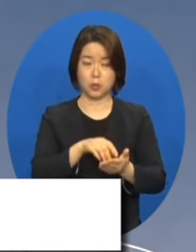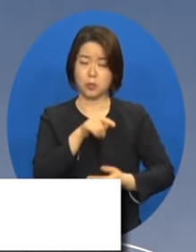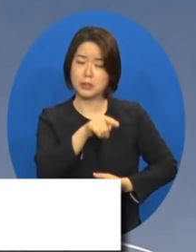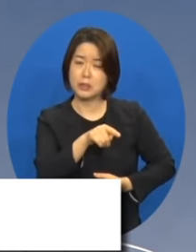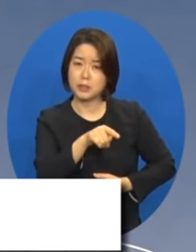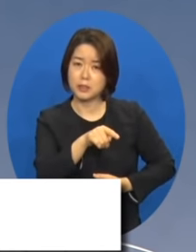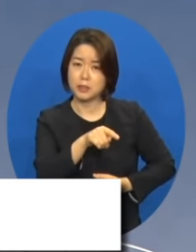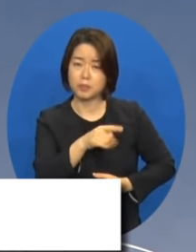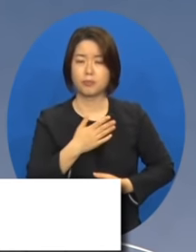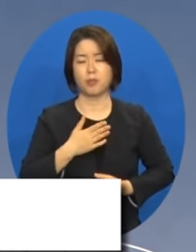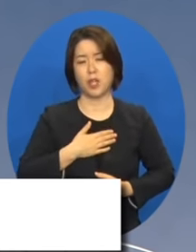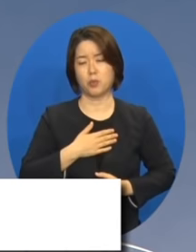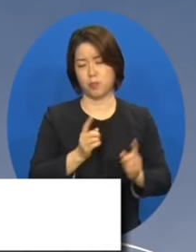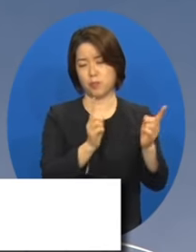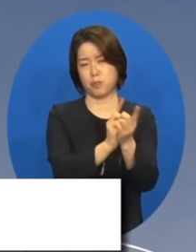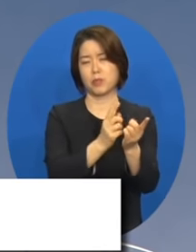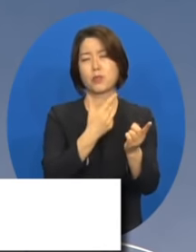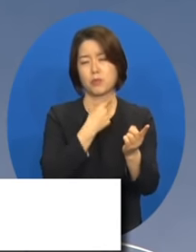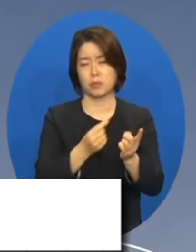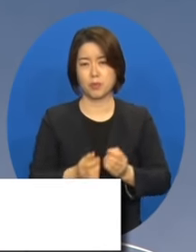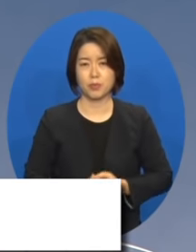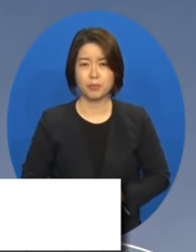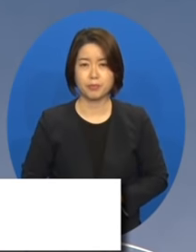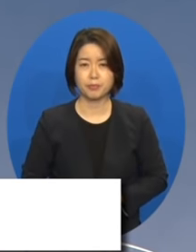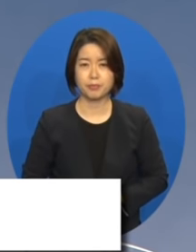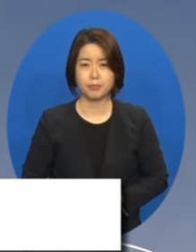예수님을 나도 만나고 싶